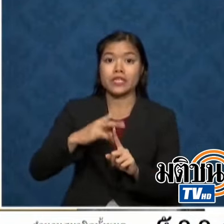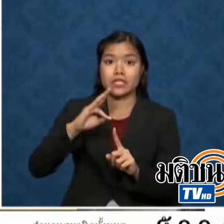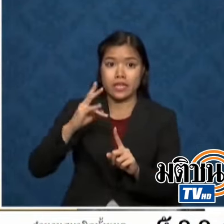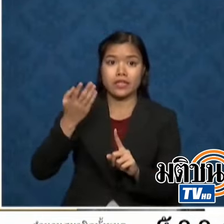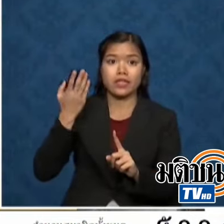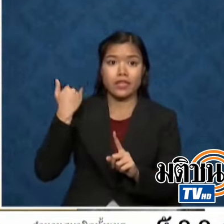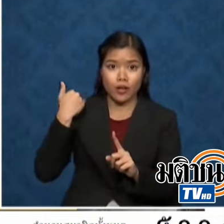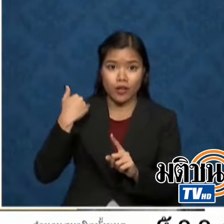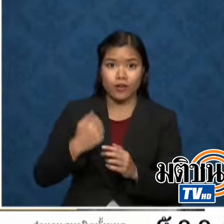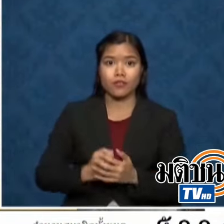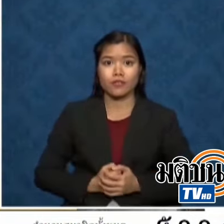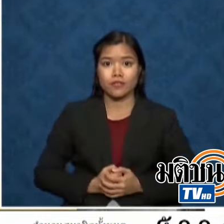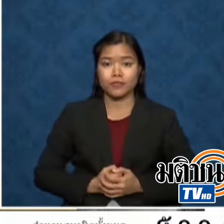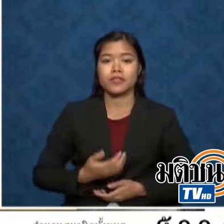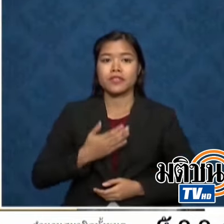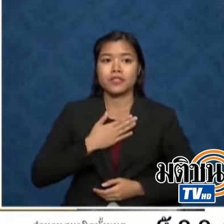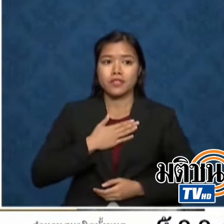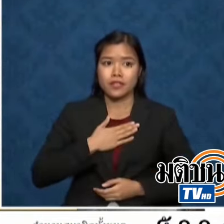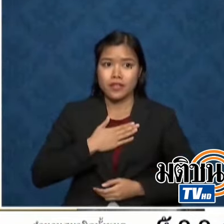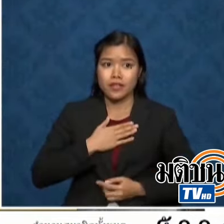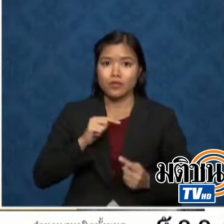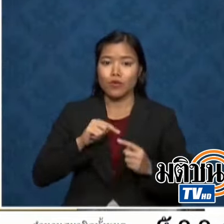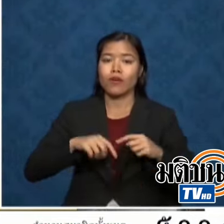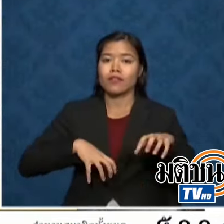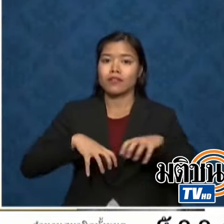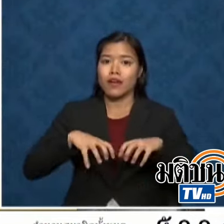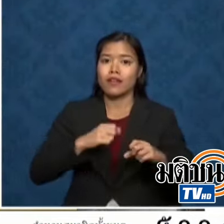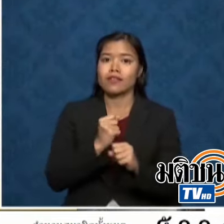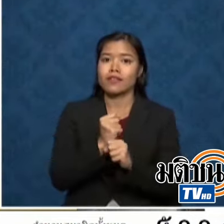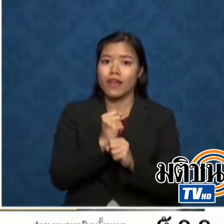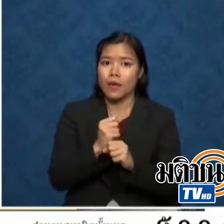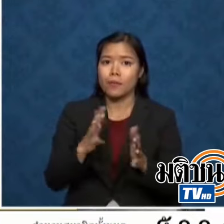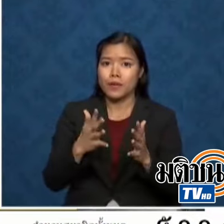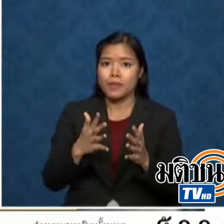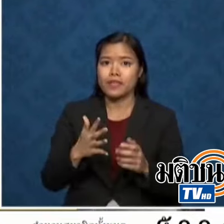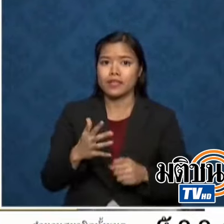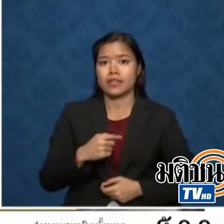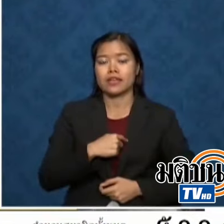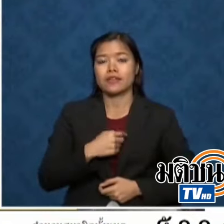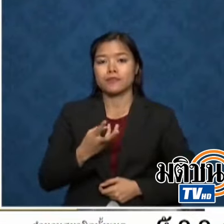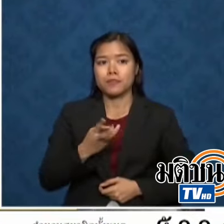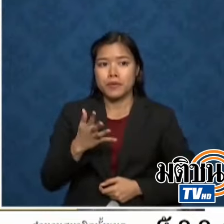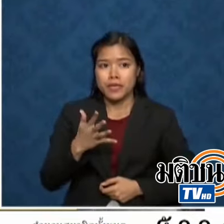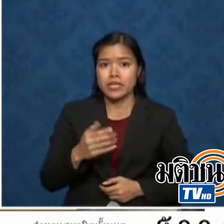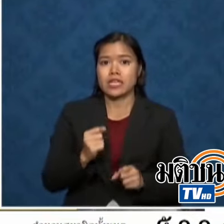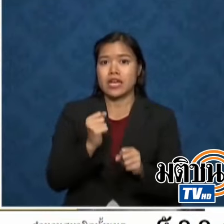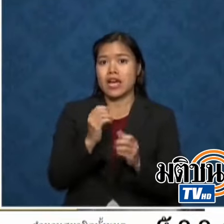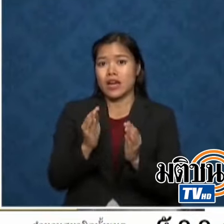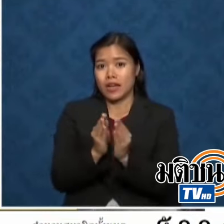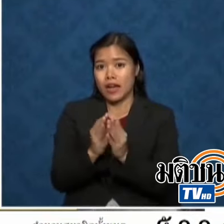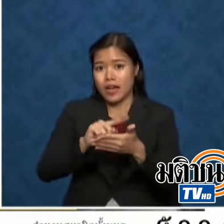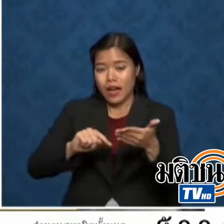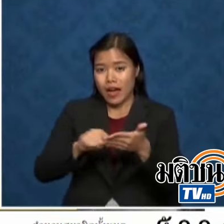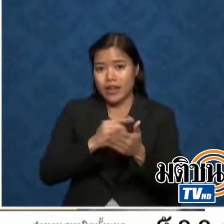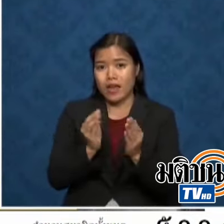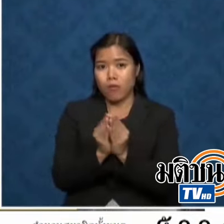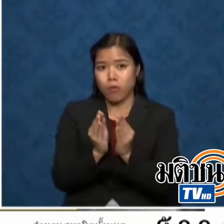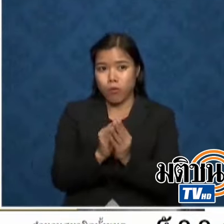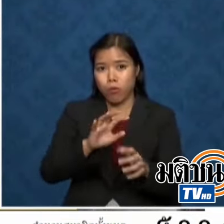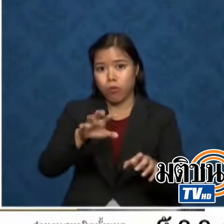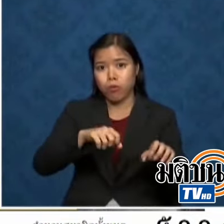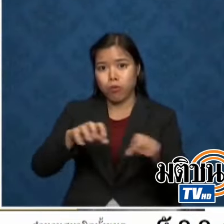ครับที่ผมไม่ได้เป็นพวกที่ได้บริหารถึงแม้ว่าผมจะชนะเลือกตั้งสามารถที่จะรวบร่วมเสียงได้ 312เสียง